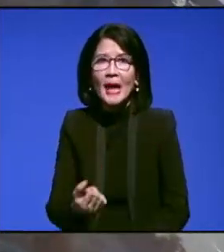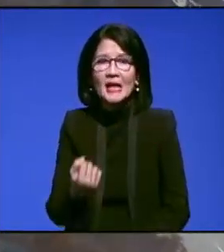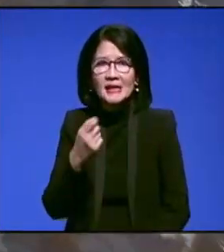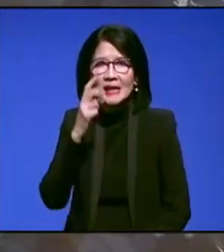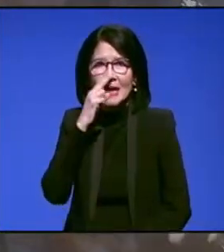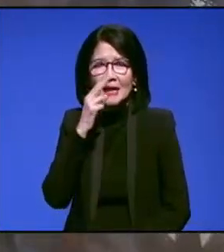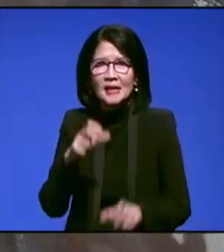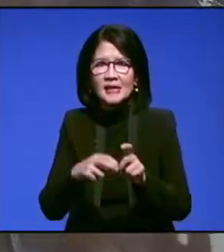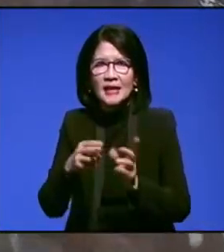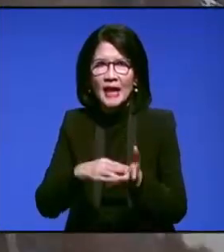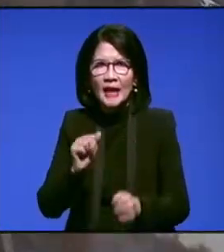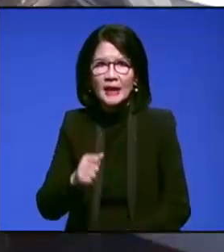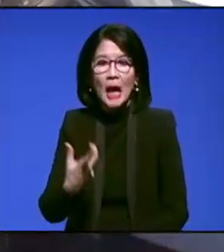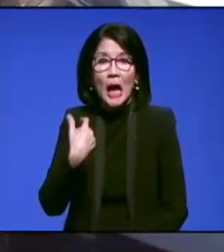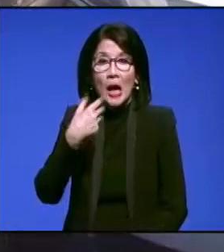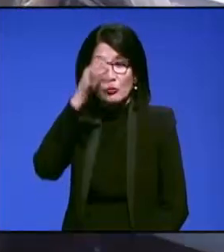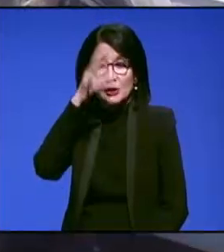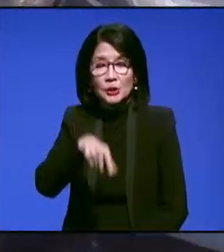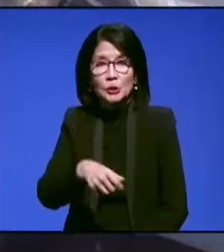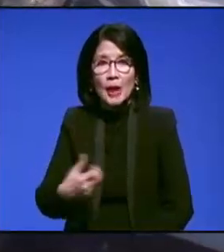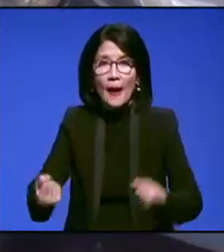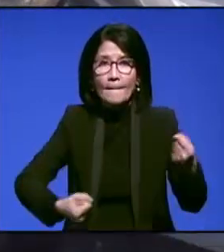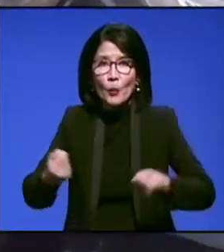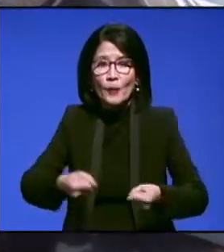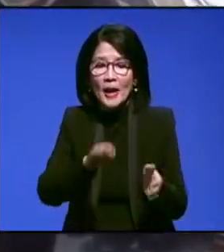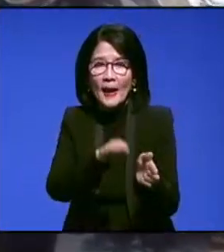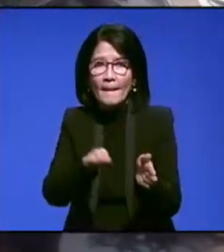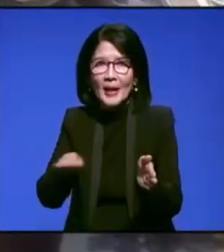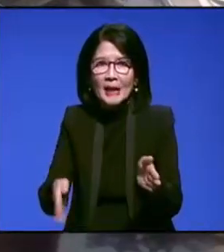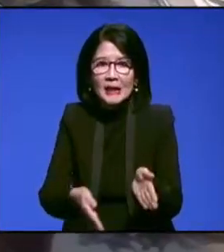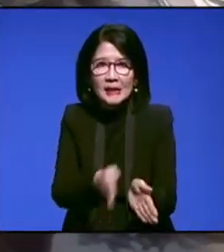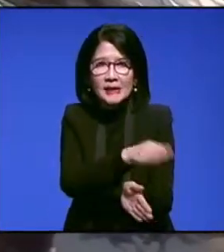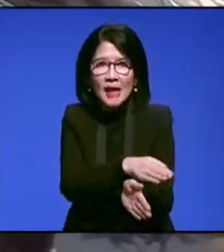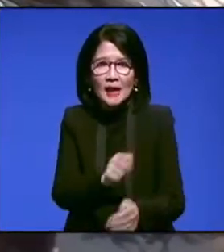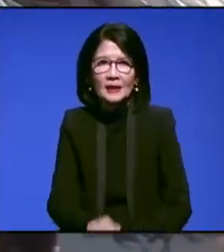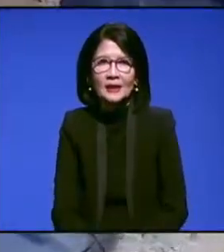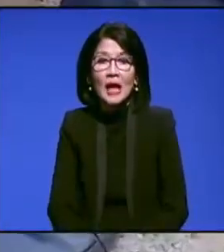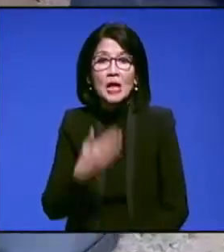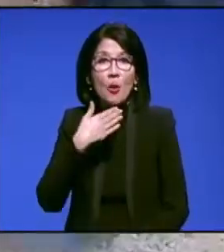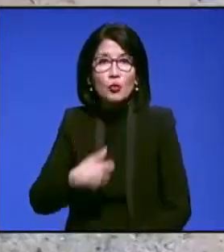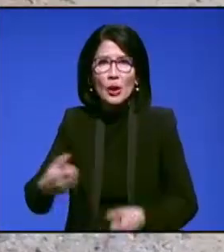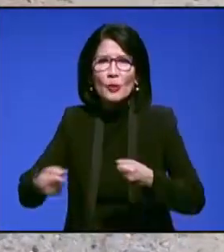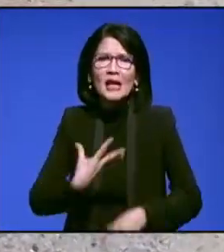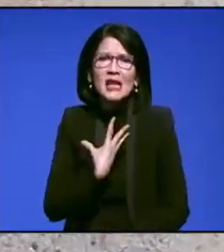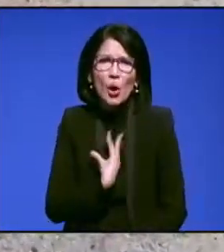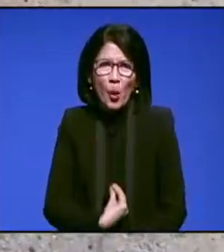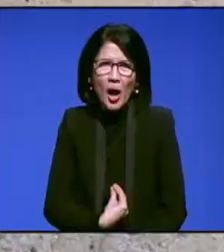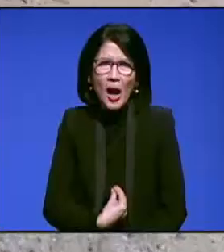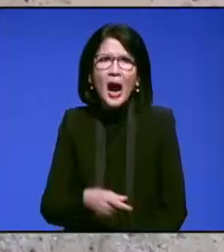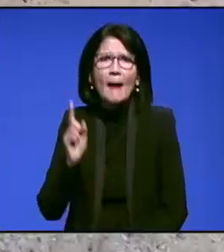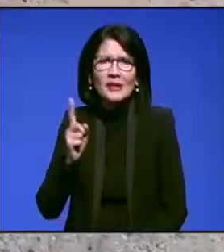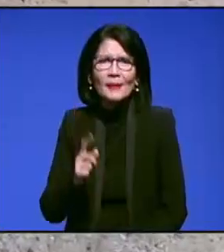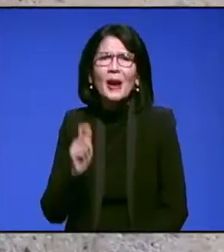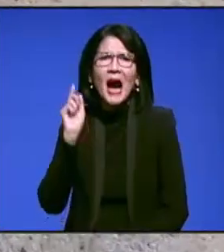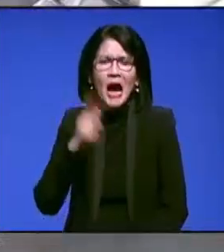hasilnya petugas menemukan kendaraan roda empat yang parkir di bahu Jalan sejumlah pemilik kendaraan kecewa karena mengeluarkan